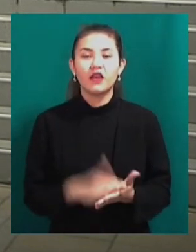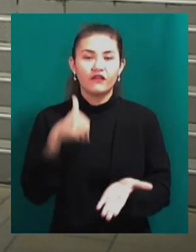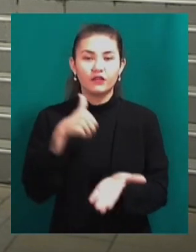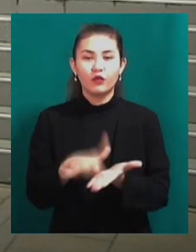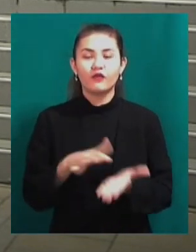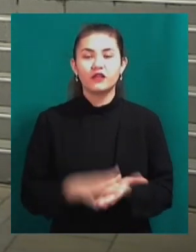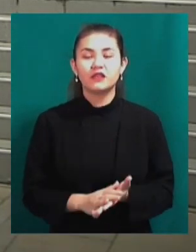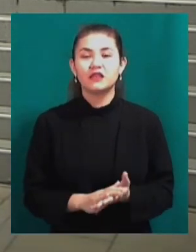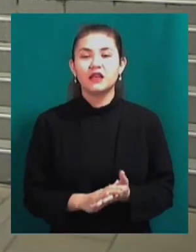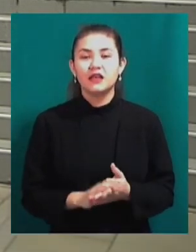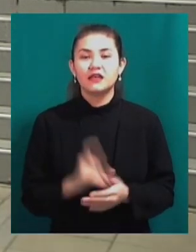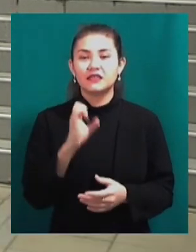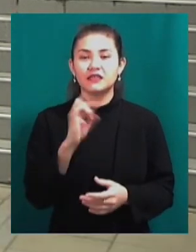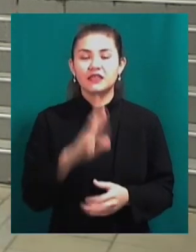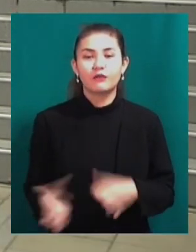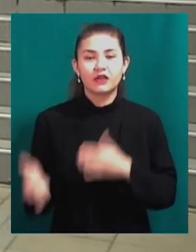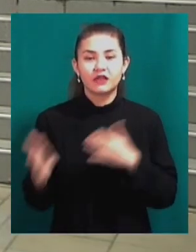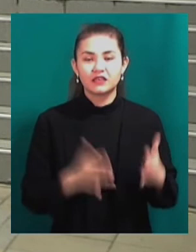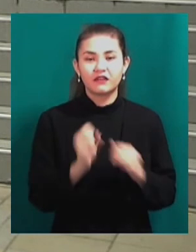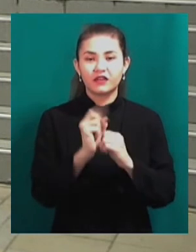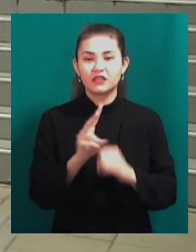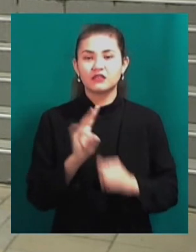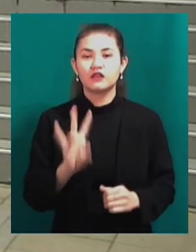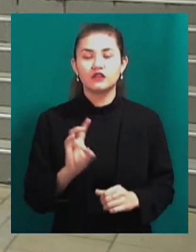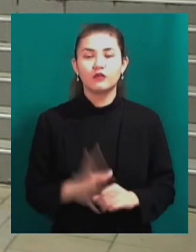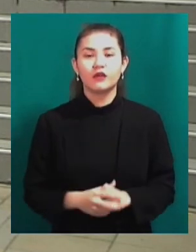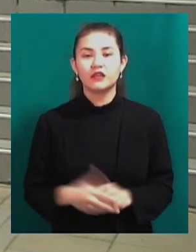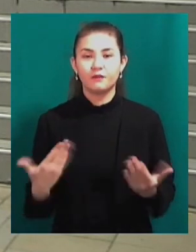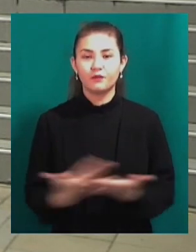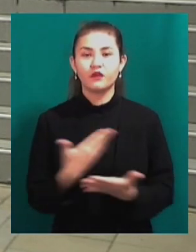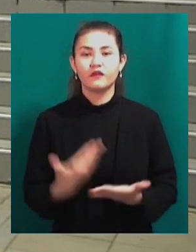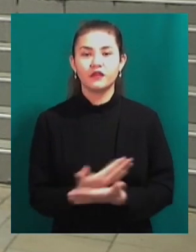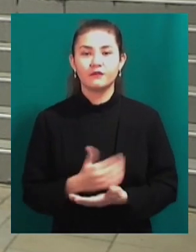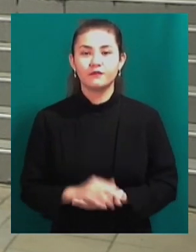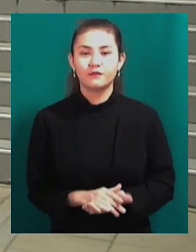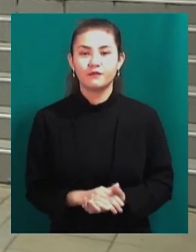Засідання перенесли на 12 листопада. Ольга Циктор, Сергій Романенко. Новини на Суспільному. Одеса.